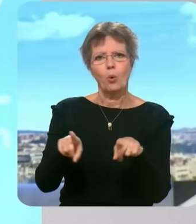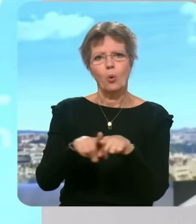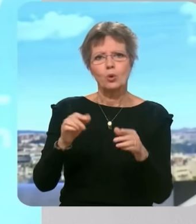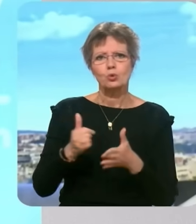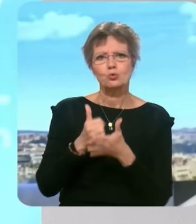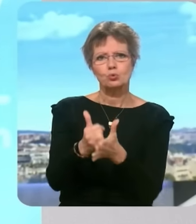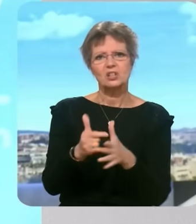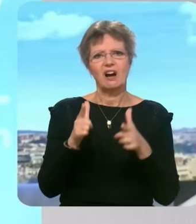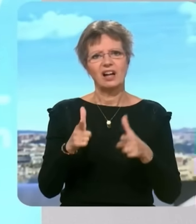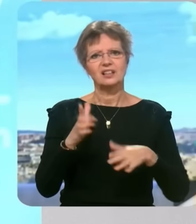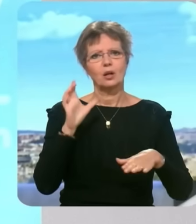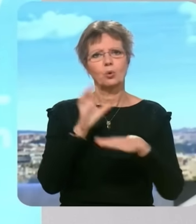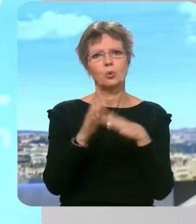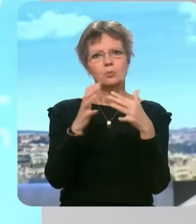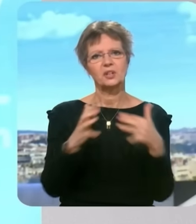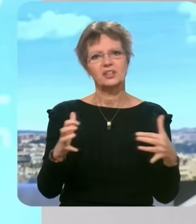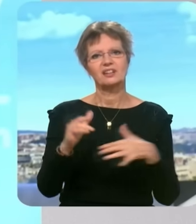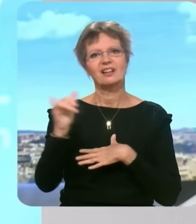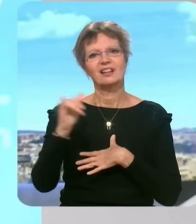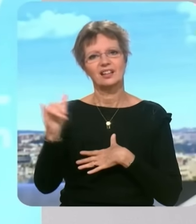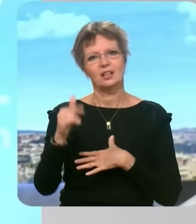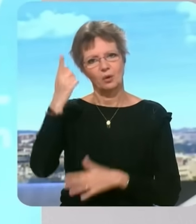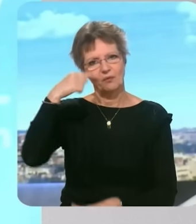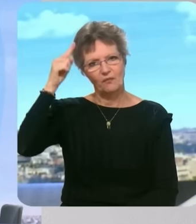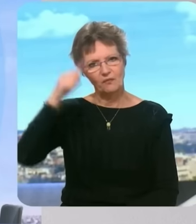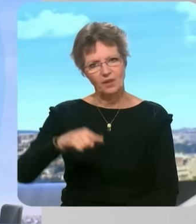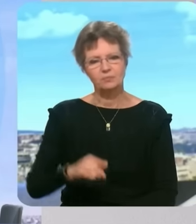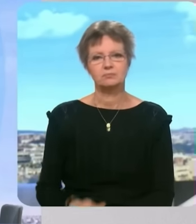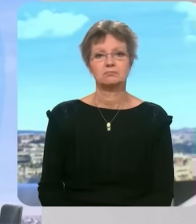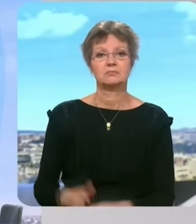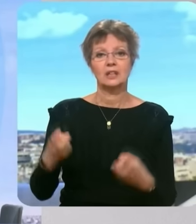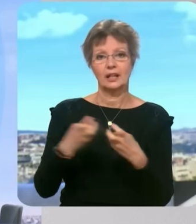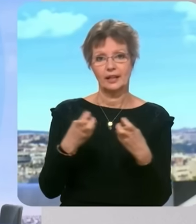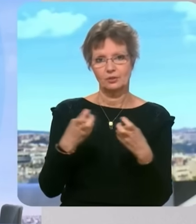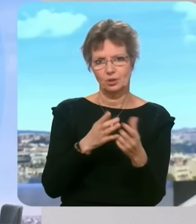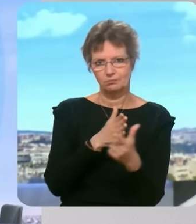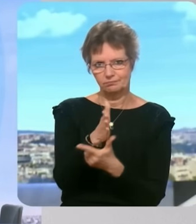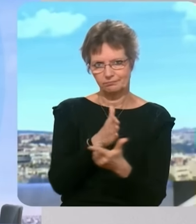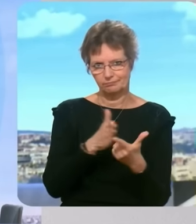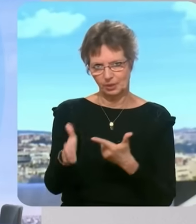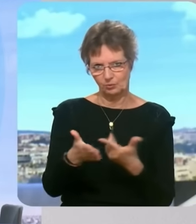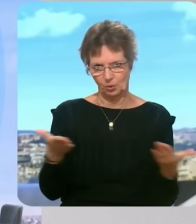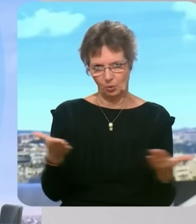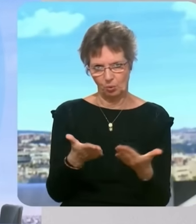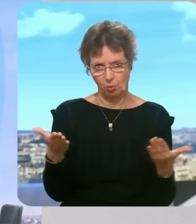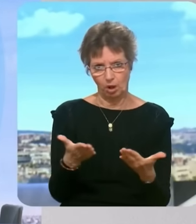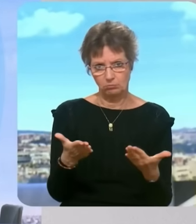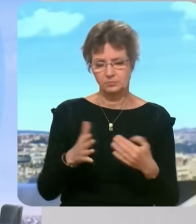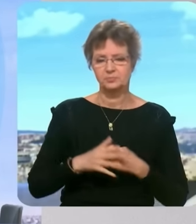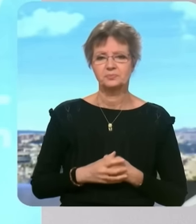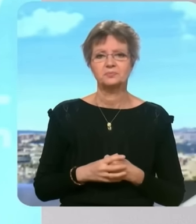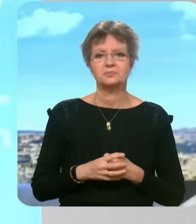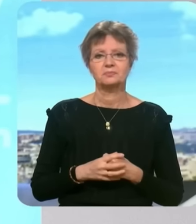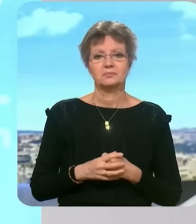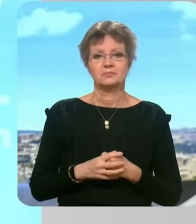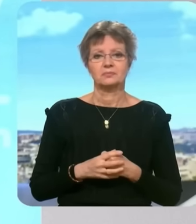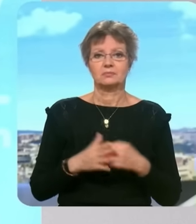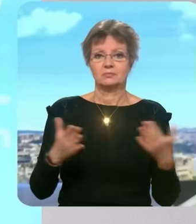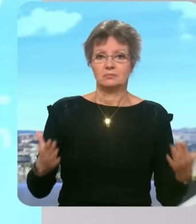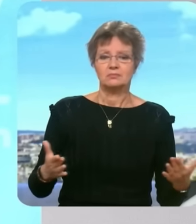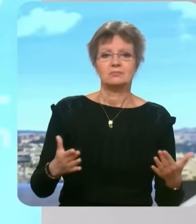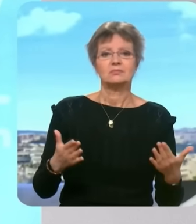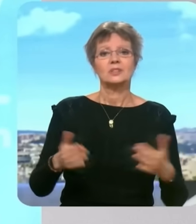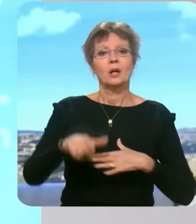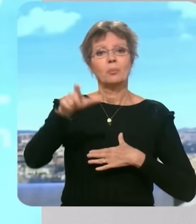attaques contre des meetings, c'est la France insoumise. Je peux vous donner que deux exemples notamment qu'on a vécu nous directement. Notre responsable des